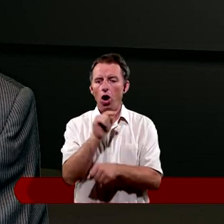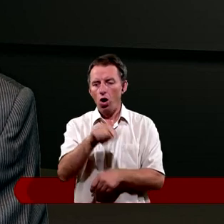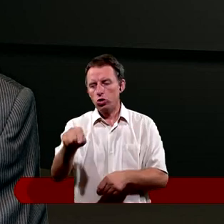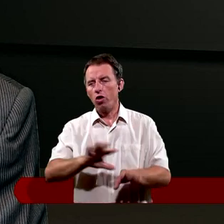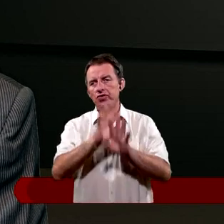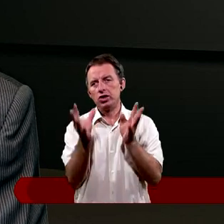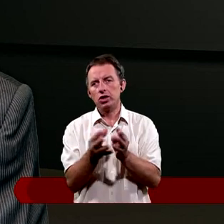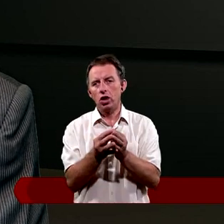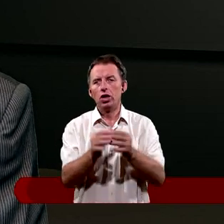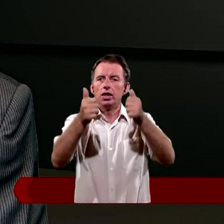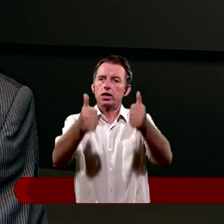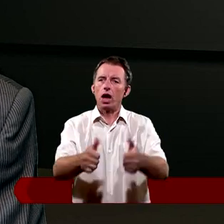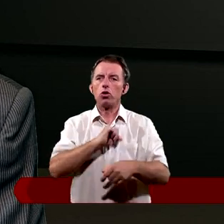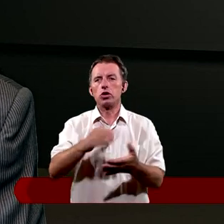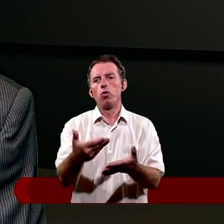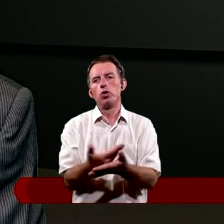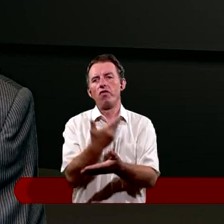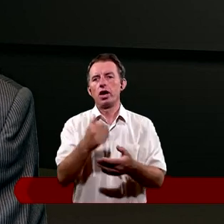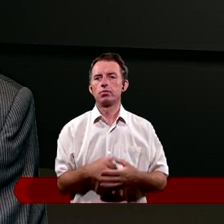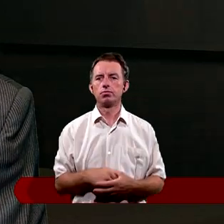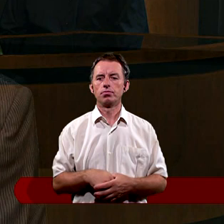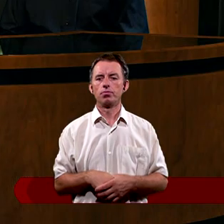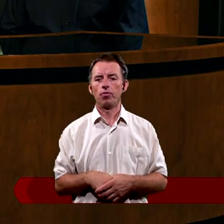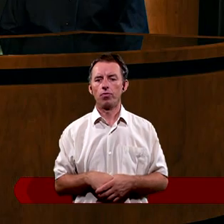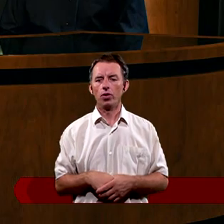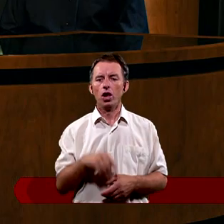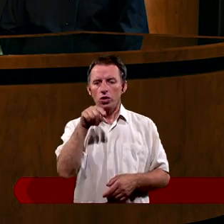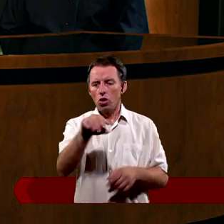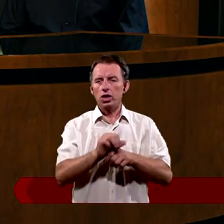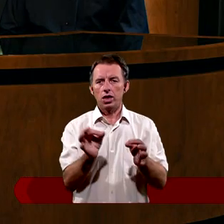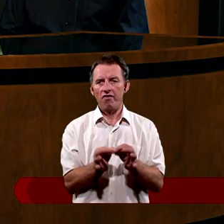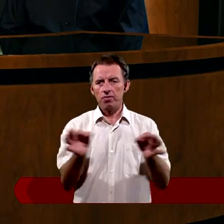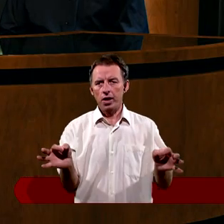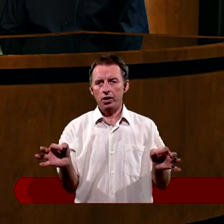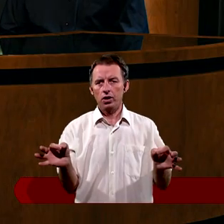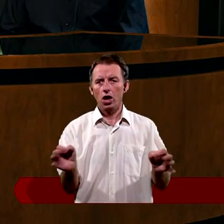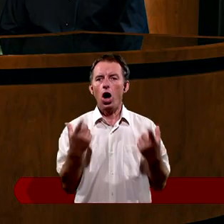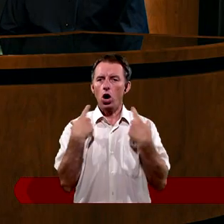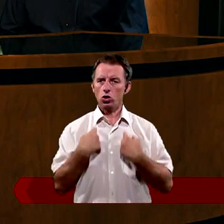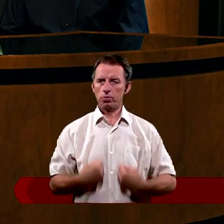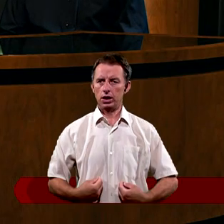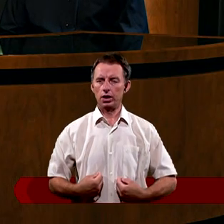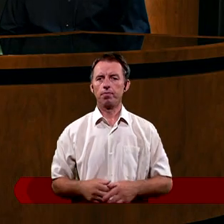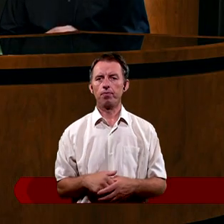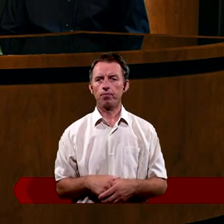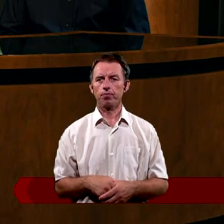oto wszystko stało się nowe. To jest ten wymiar osobisty.